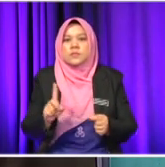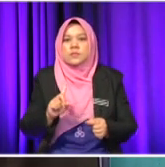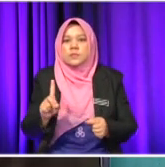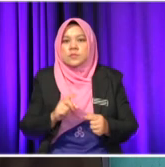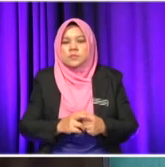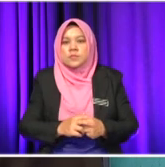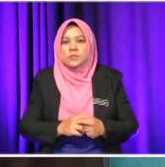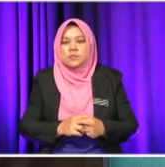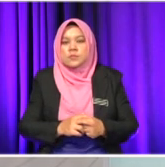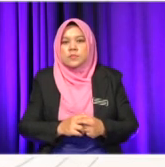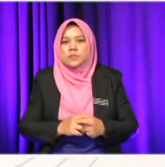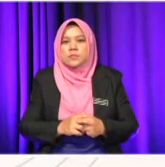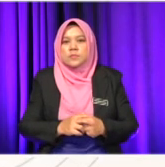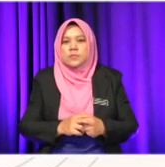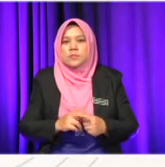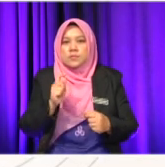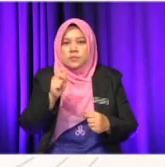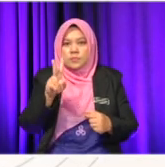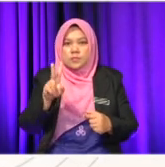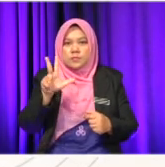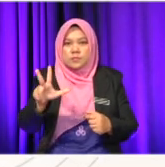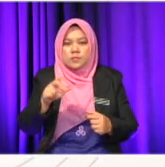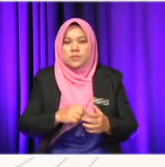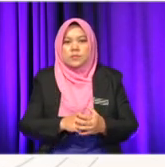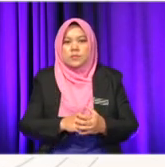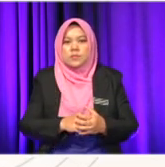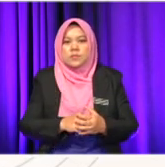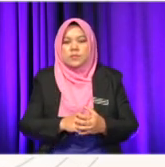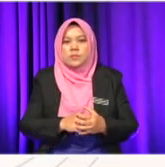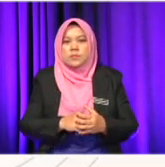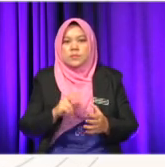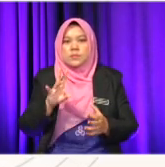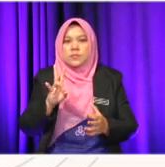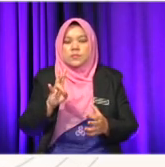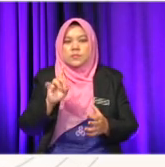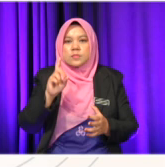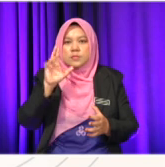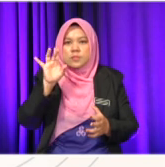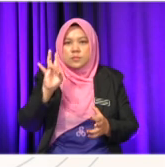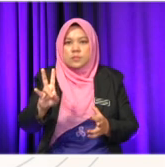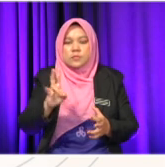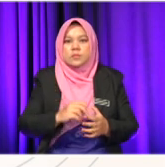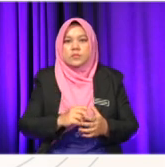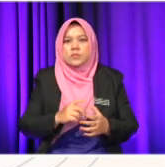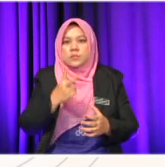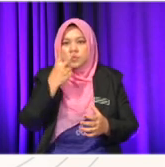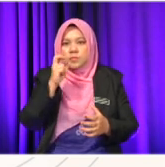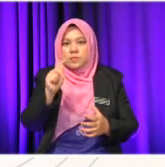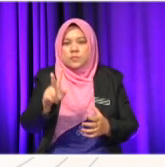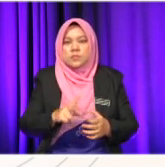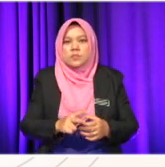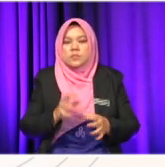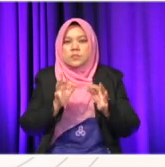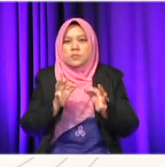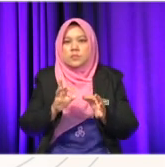di mana kamu Nak dekat TV3 ke kamu oke itu untuk television kalau